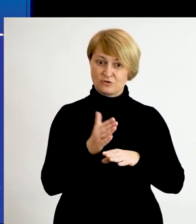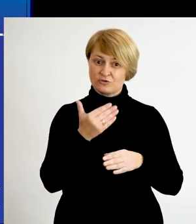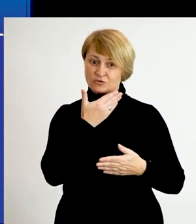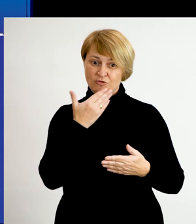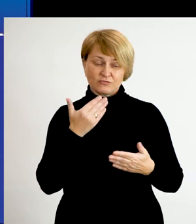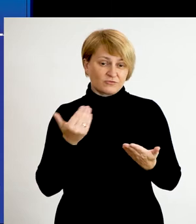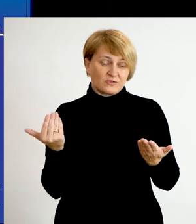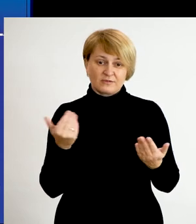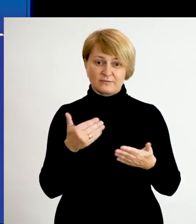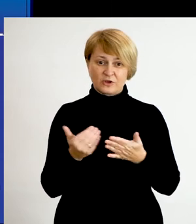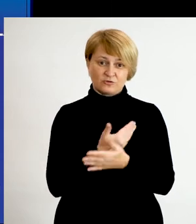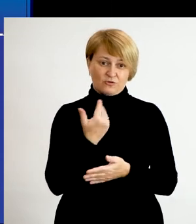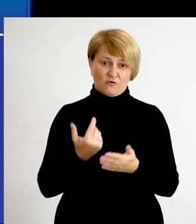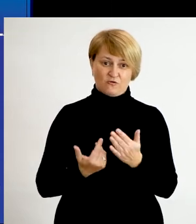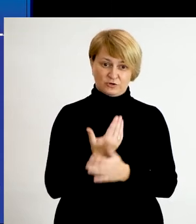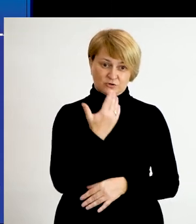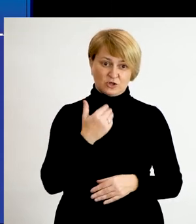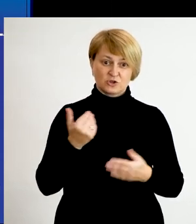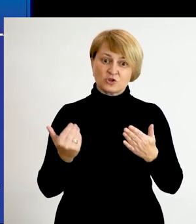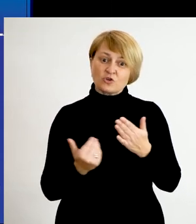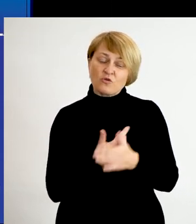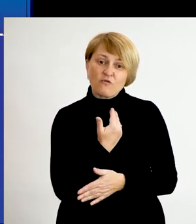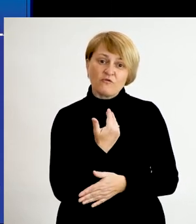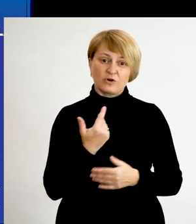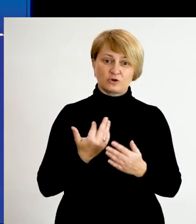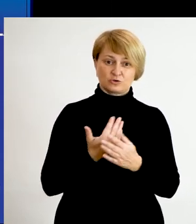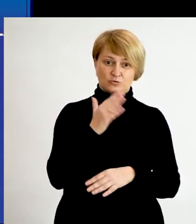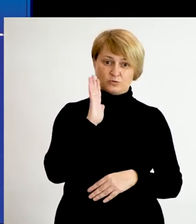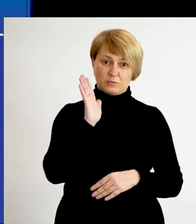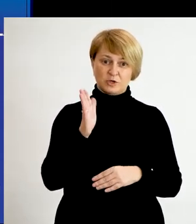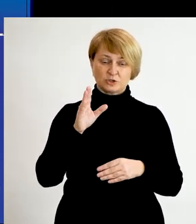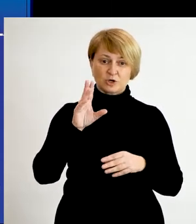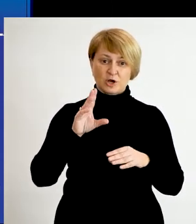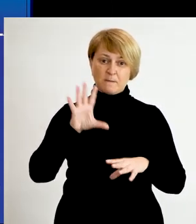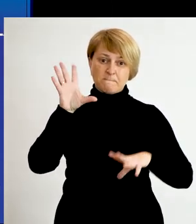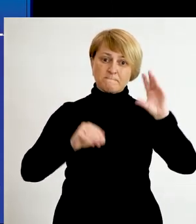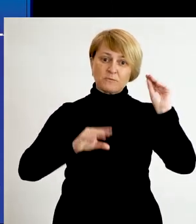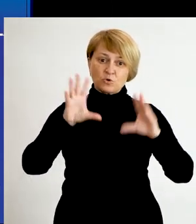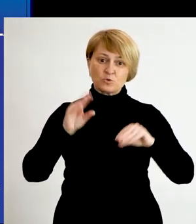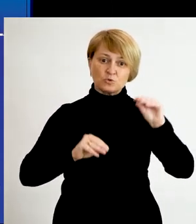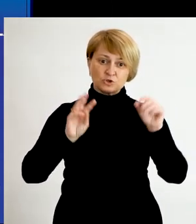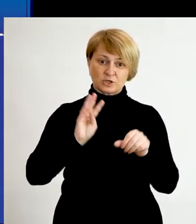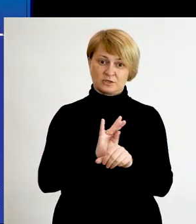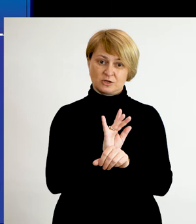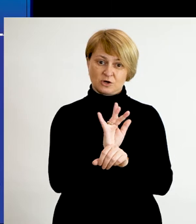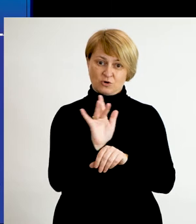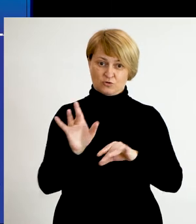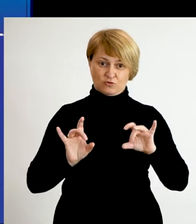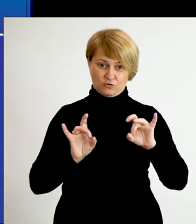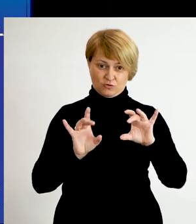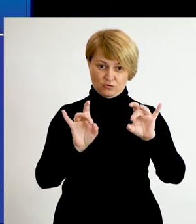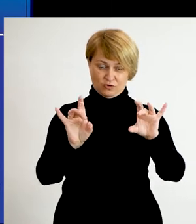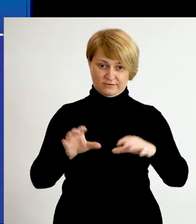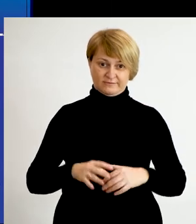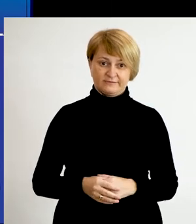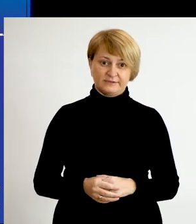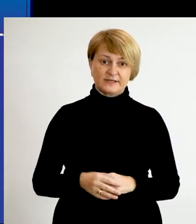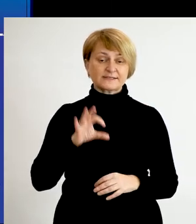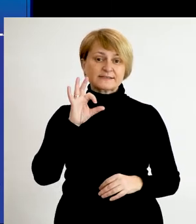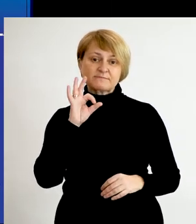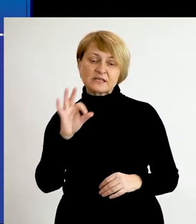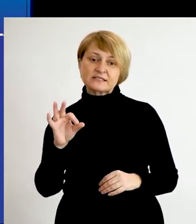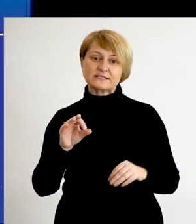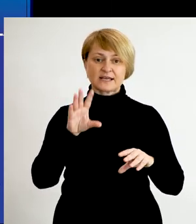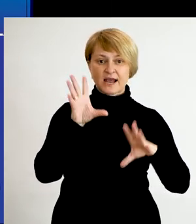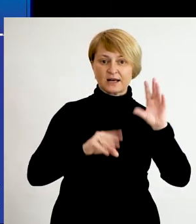źródła, więc źródłem takiego dodatkowego finansowania ma być ten budżet covidowy, specjalny budżet